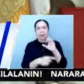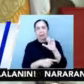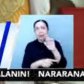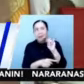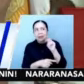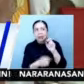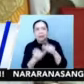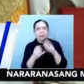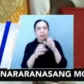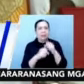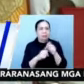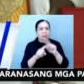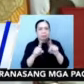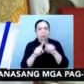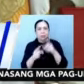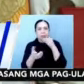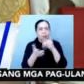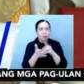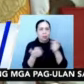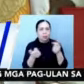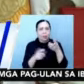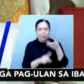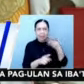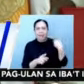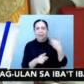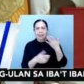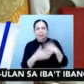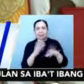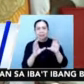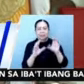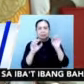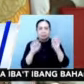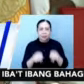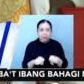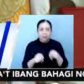municipal clearance, and whatever. At the same time, pwede na itong maging